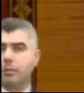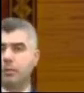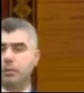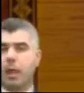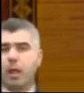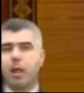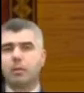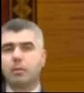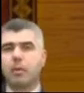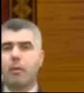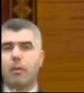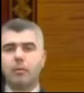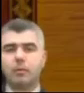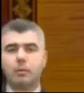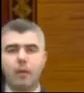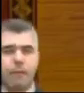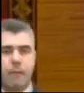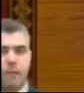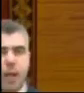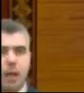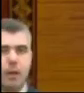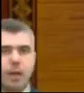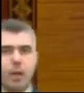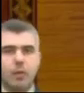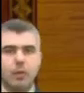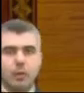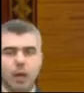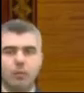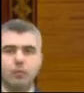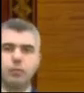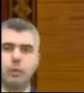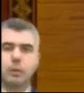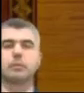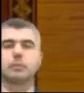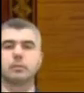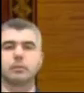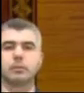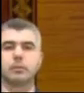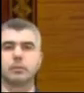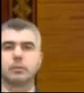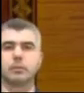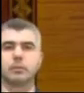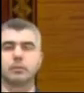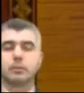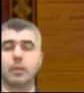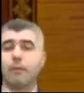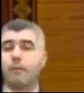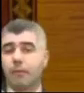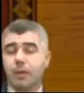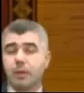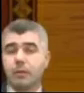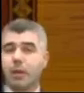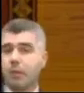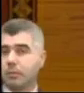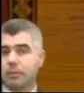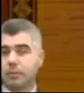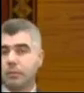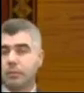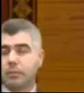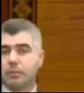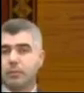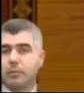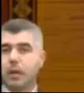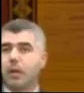ورؤوس الأموال، من أجل السماح بالأفكار والمواهب أن تتنقل بأريحية. يجب أيضا أن